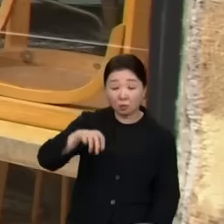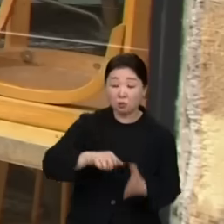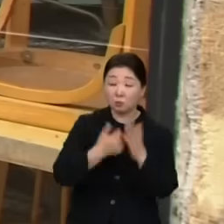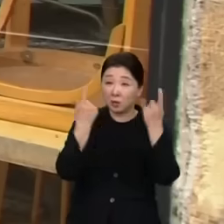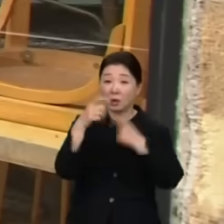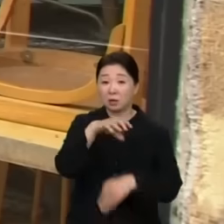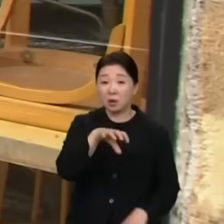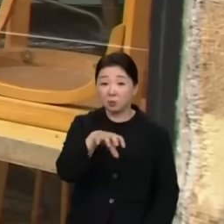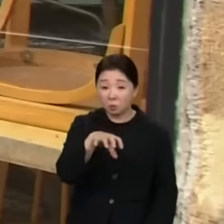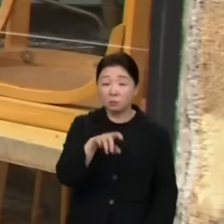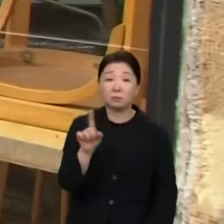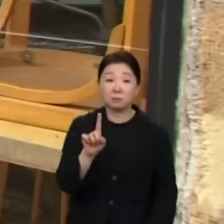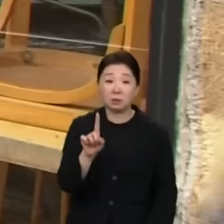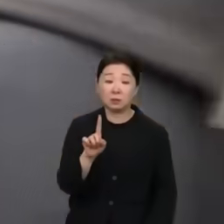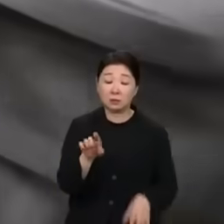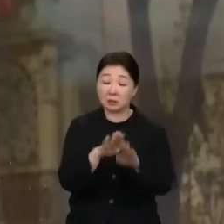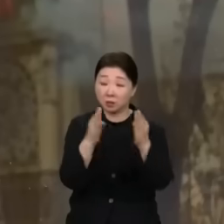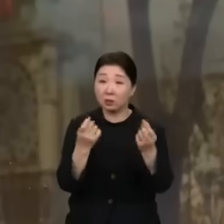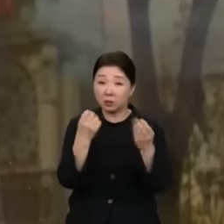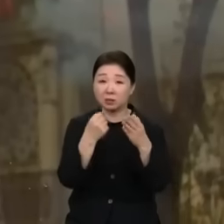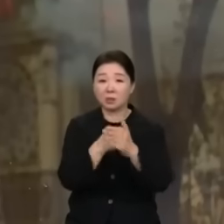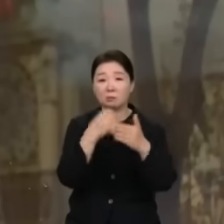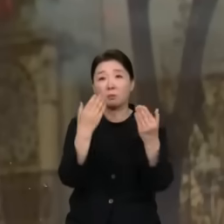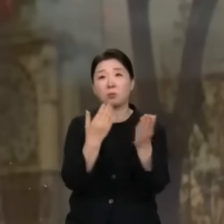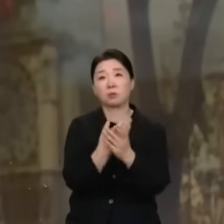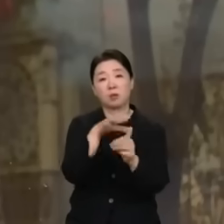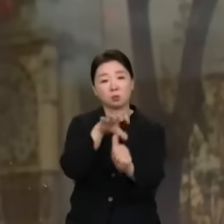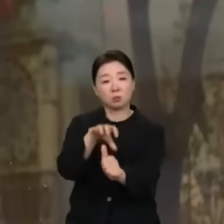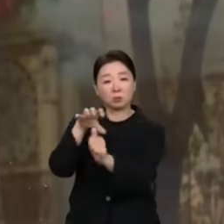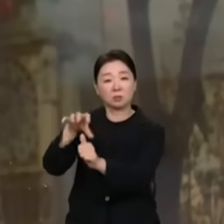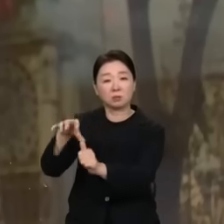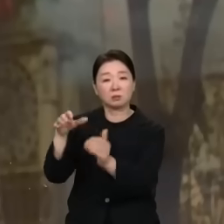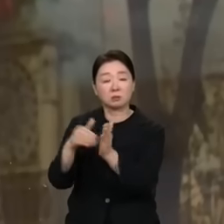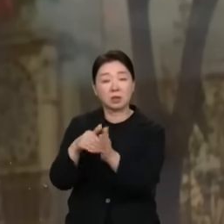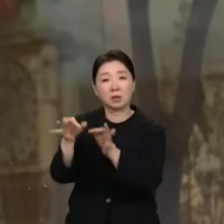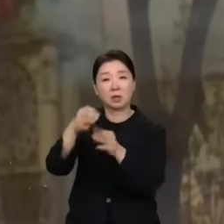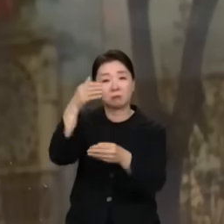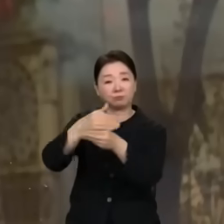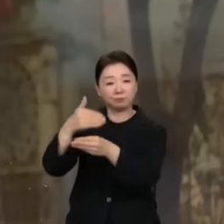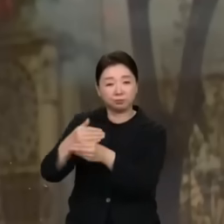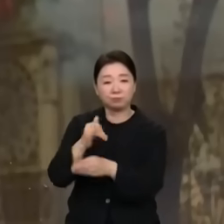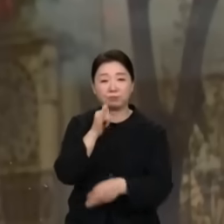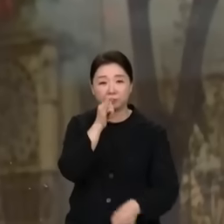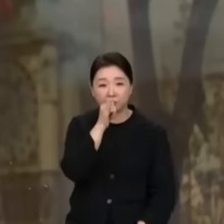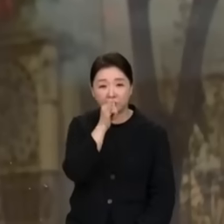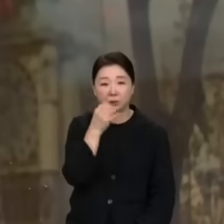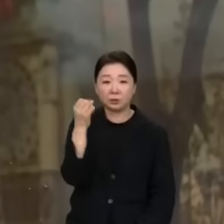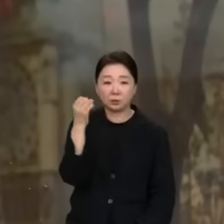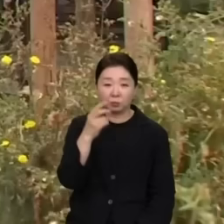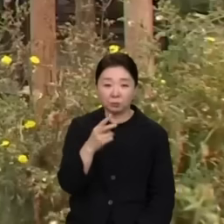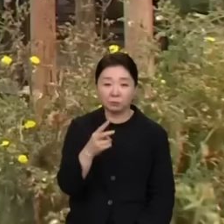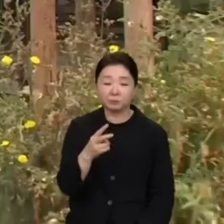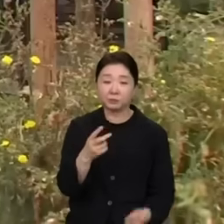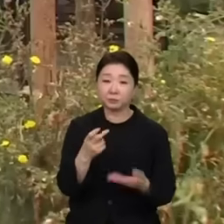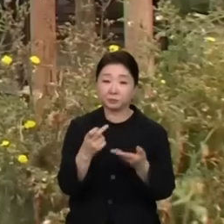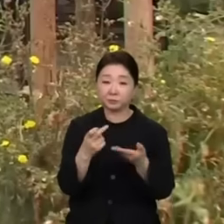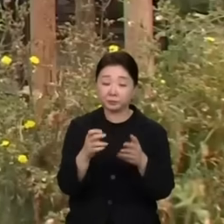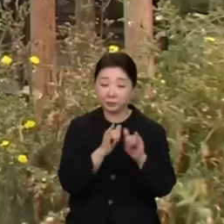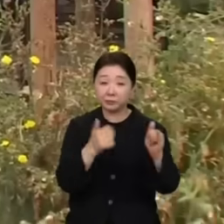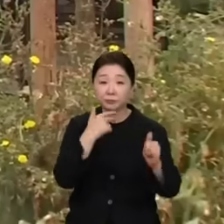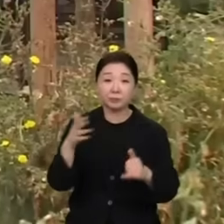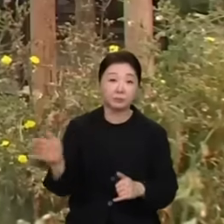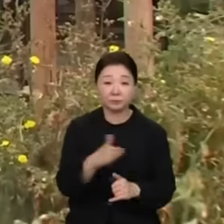관광지 시떼섬은 개회식 때문에 모든 것이 통제돼 대부분의 상점 문이 닫혀 있고 무인도를 방불케 할 만큼